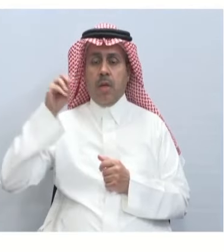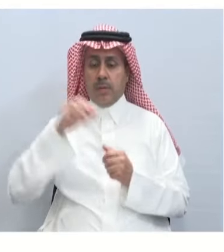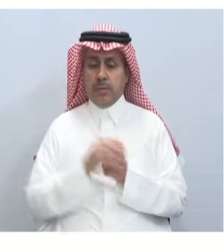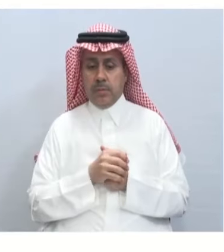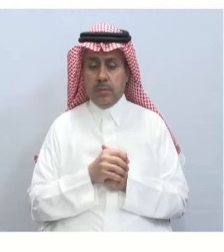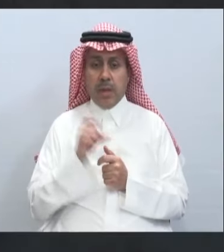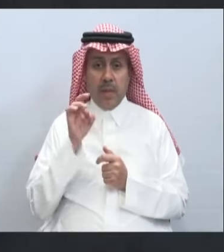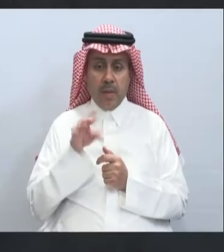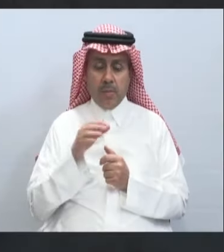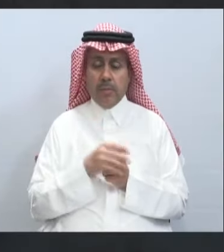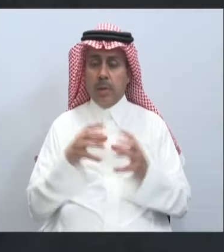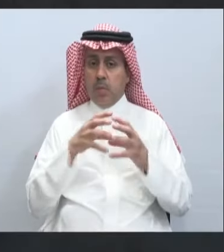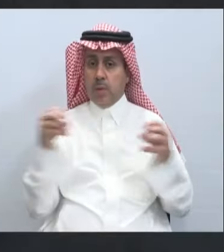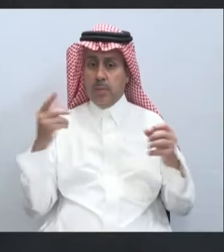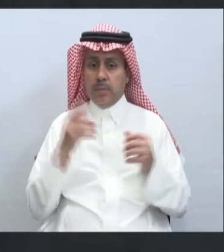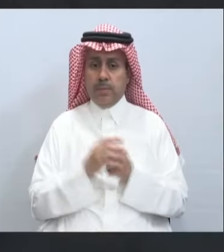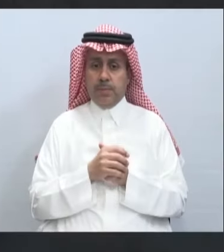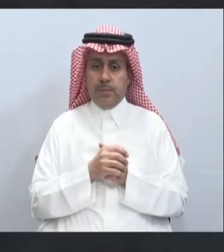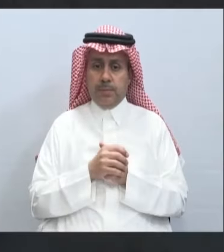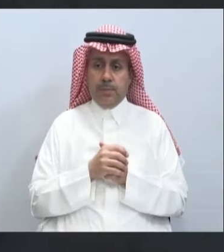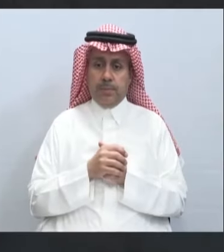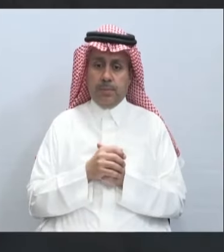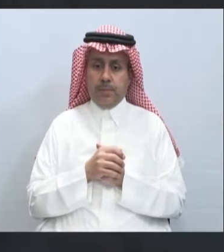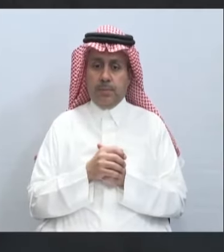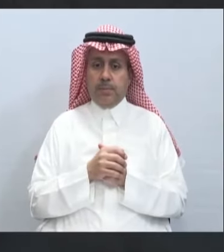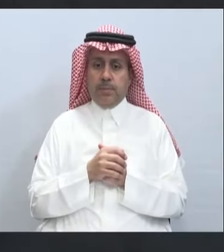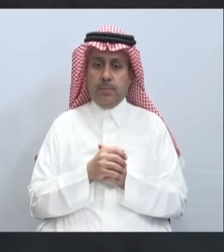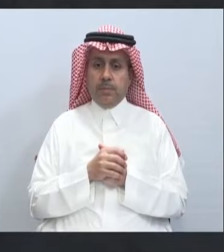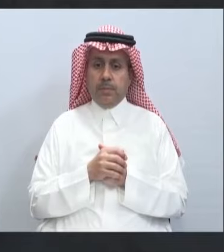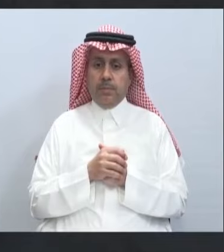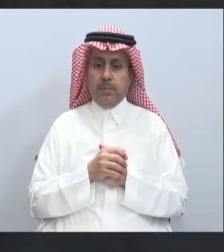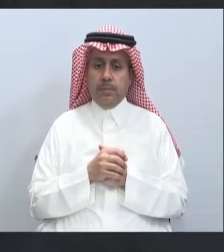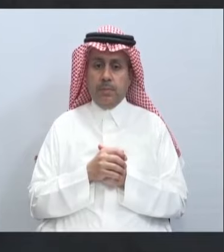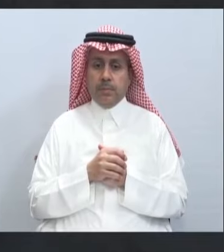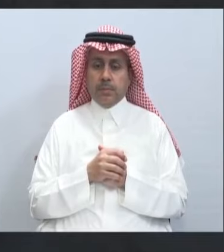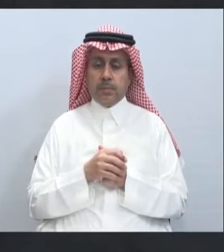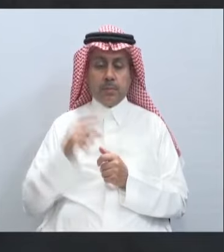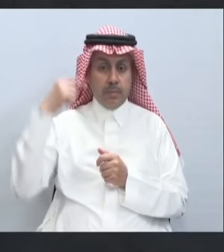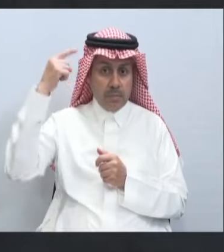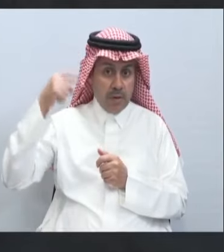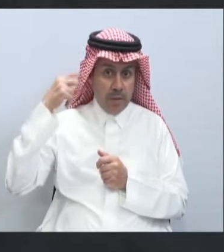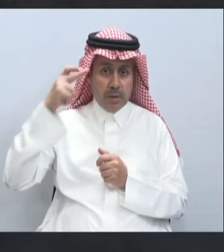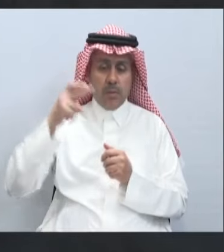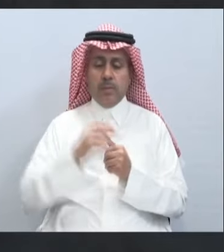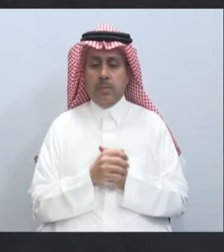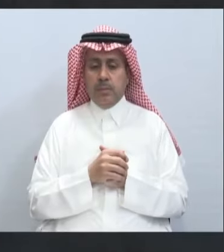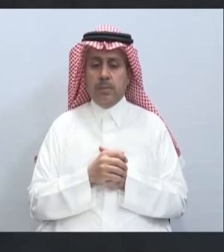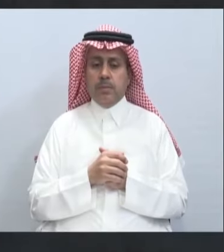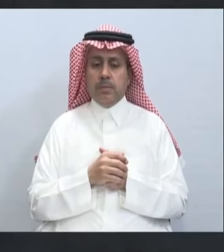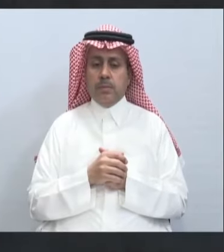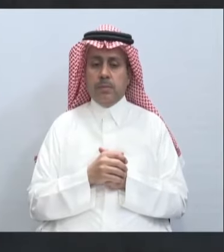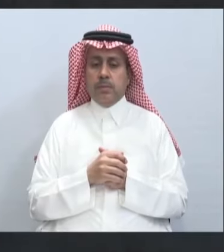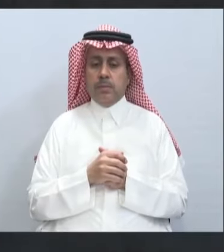الاستحاضه بينا وعرفنا اليس كذلك نريد منكم اجابه على هذا السؤال ان